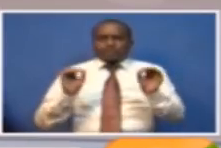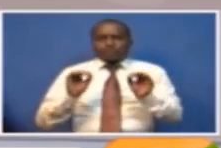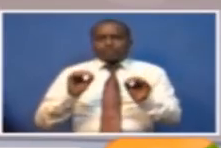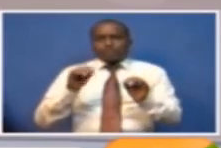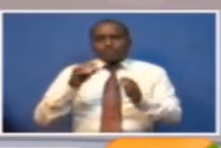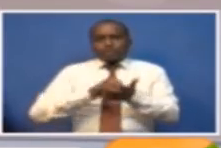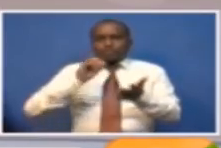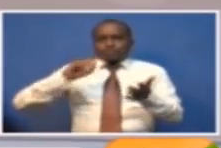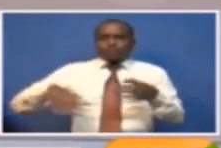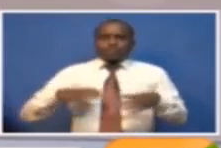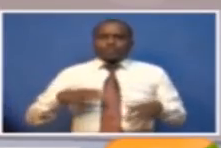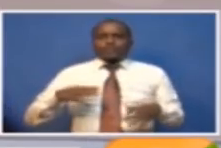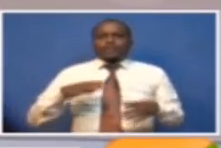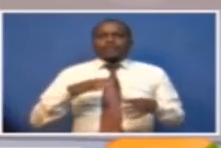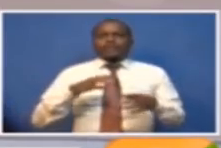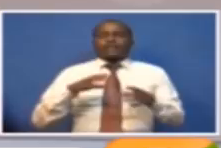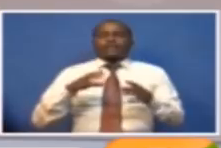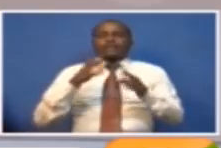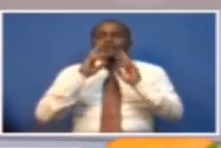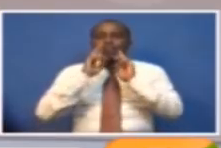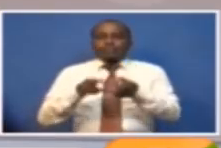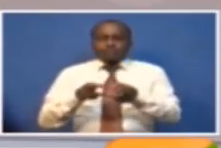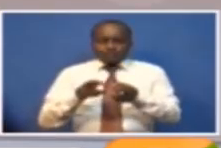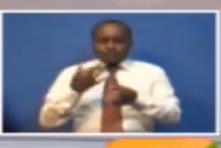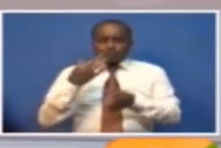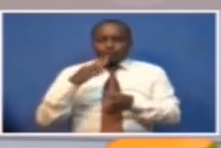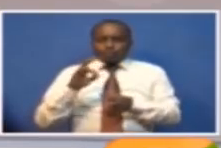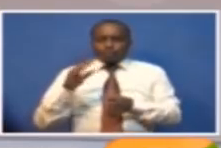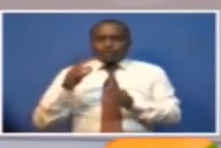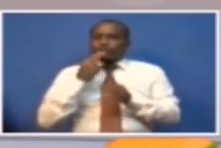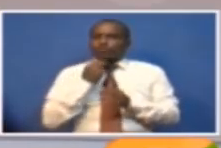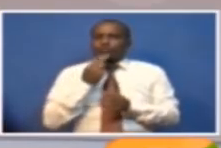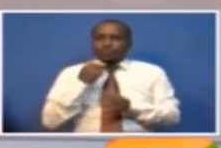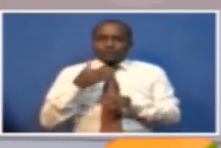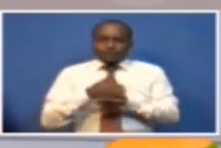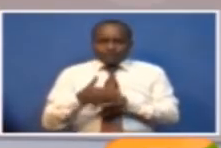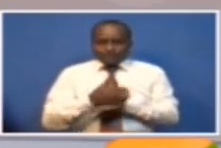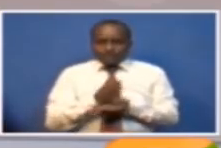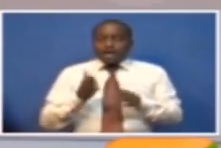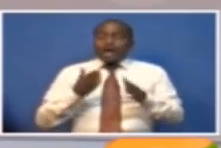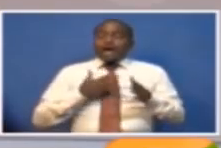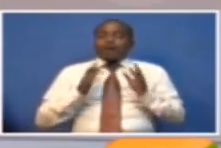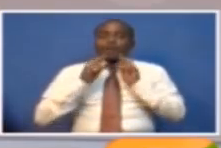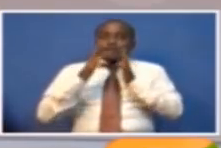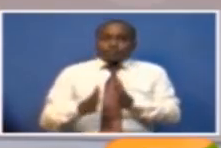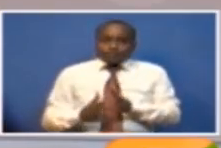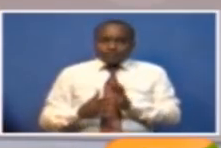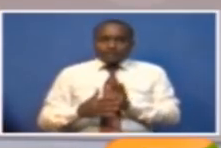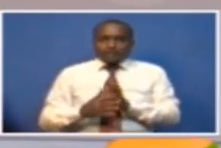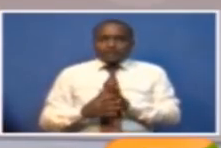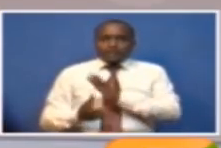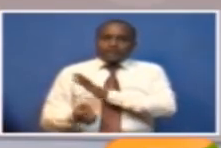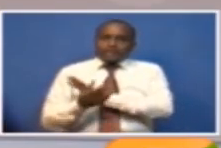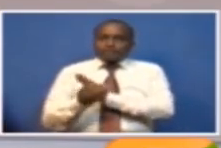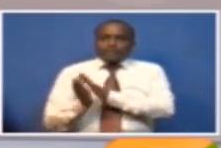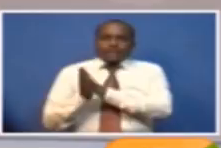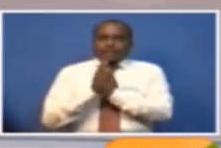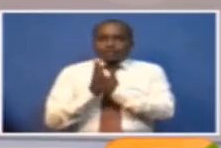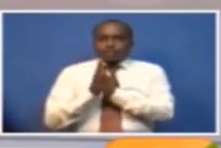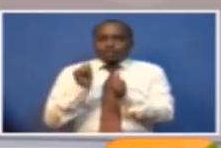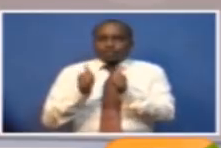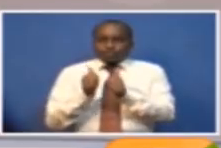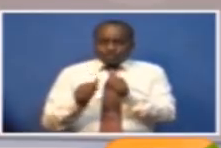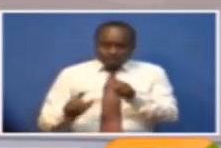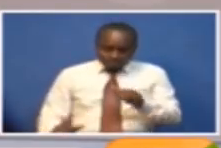pamoja iliyokuwa ikichunguza sakata ya sukari ya Magendo. Mwanahabari wetu Enoch Sikolia anaangazia taarifa hii iliyojiri